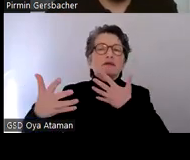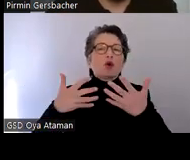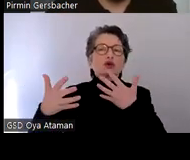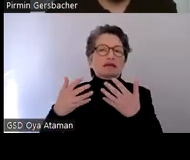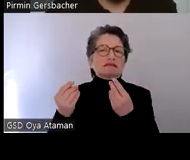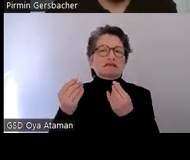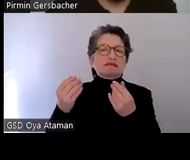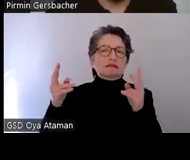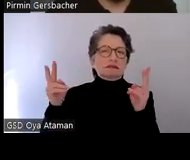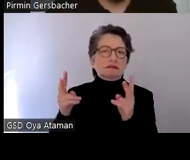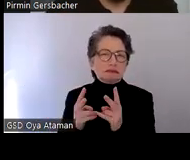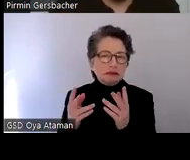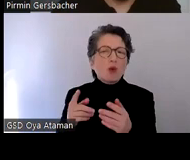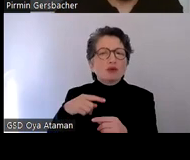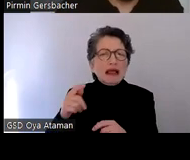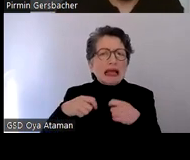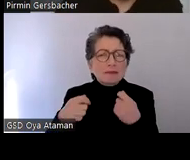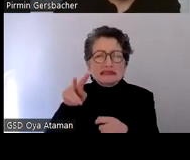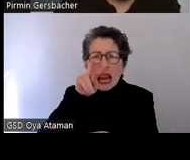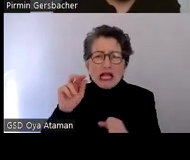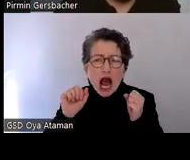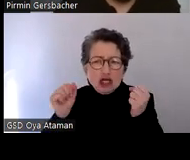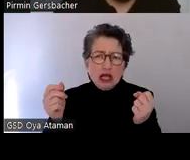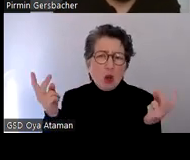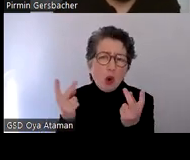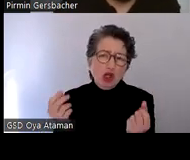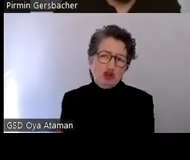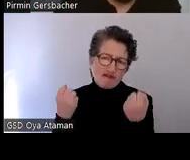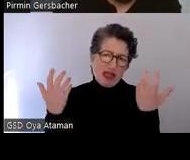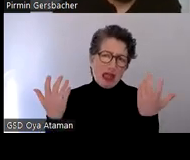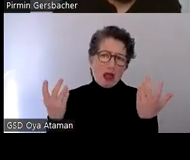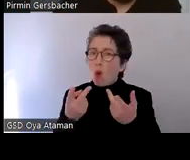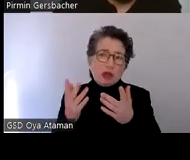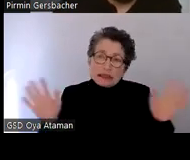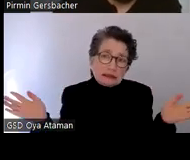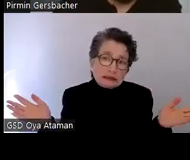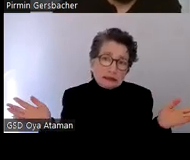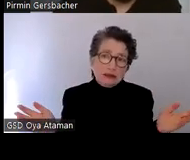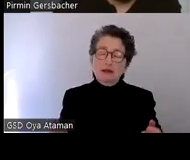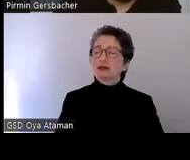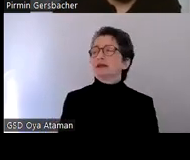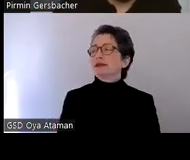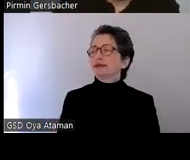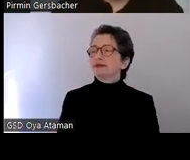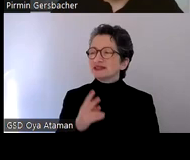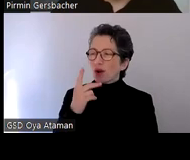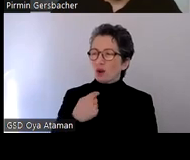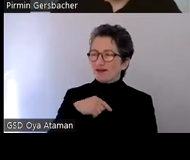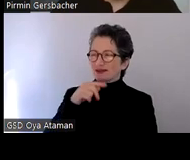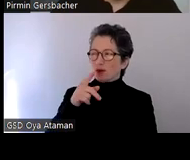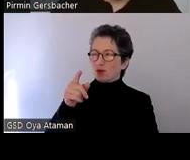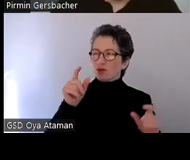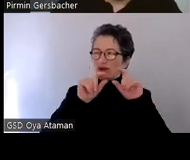vielleicht schlecht oder auch gar nicht lesen. Also man merkt es selber unten bei dem Beispiel. Wir haben hier so dieses Weiß auf Blau und irgendwie wird es